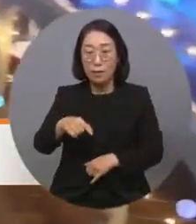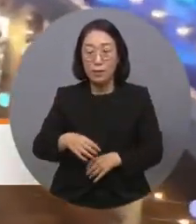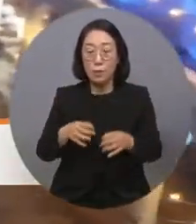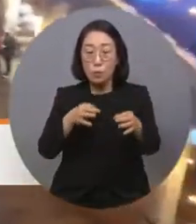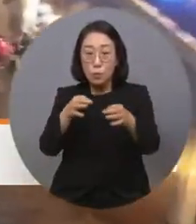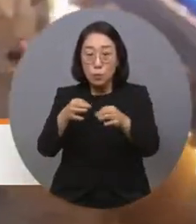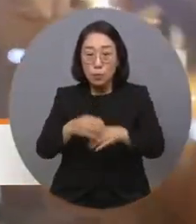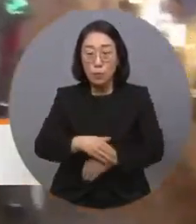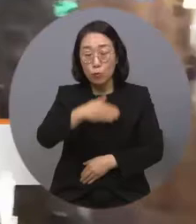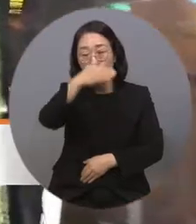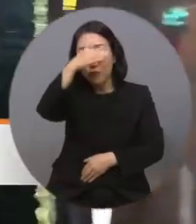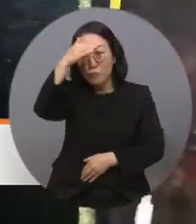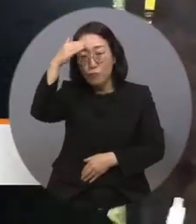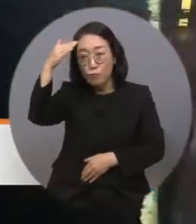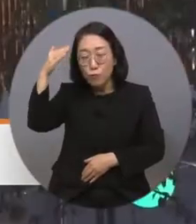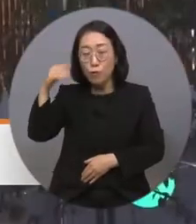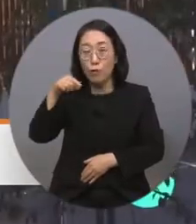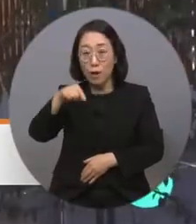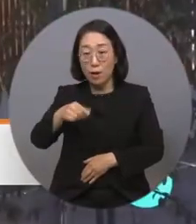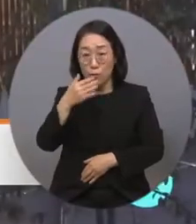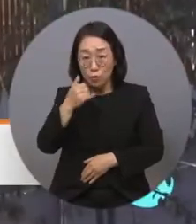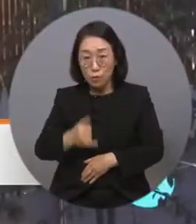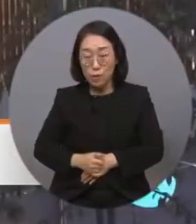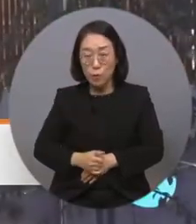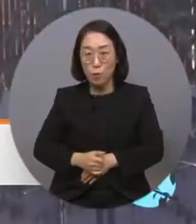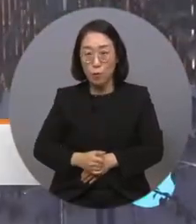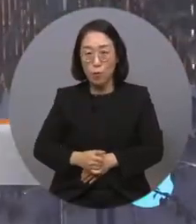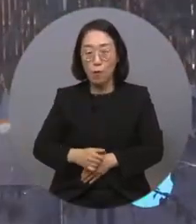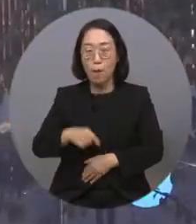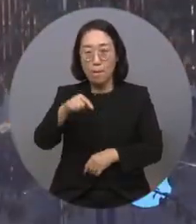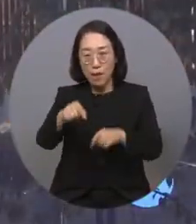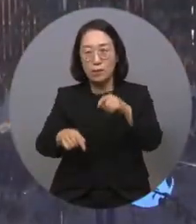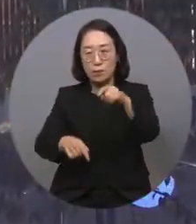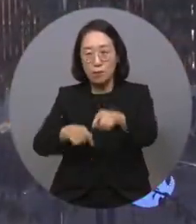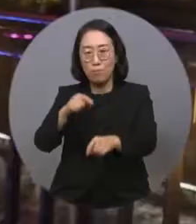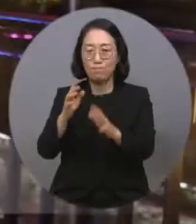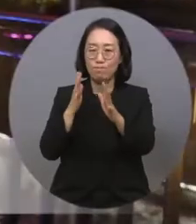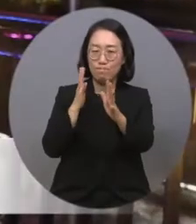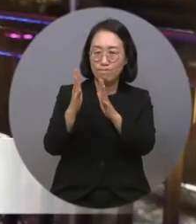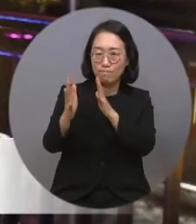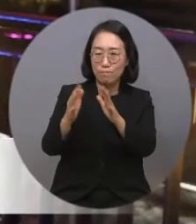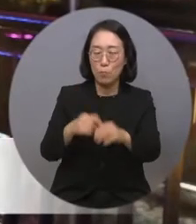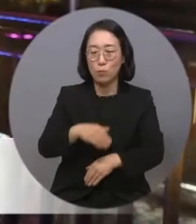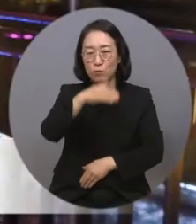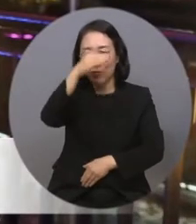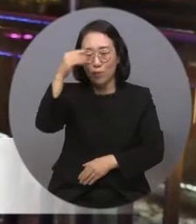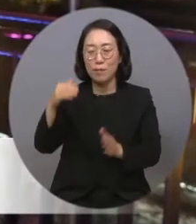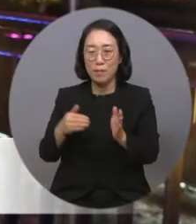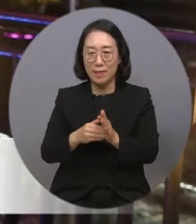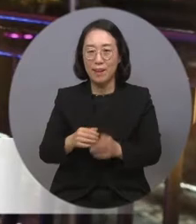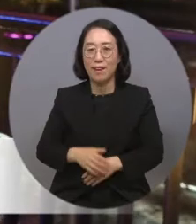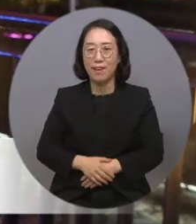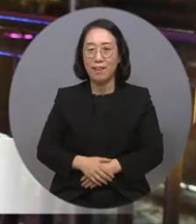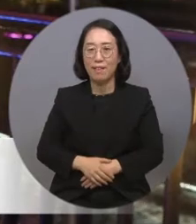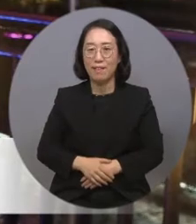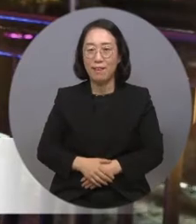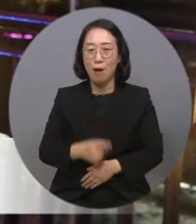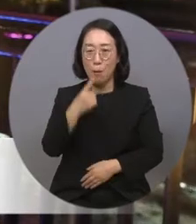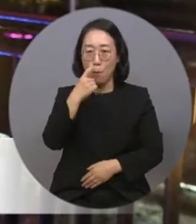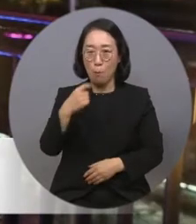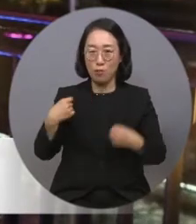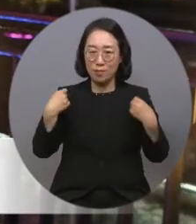쇼핑몰 테라스에서 펼쳐지는 시니어 패션쇼를 즐기는 모습입니다. 김포 시민들의 패션쇼를